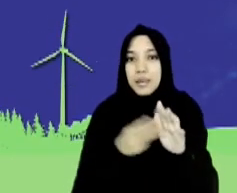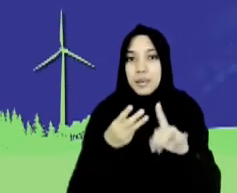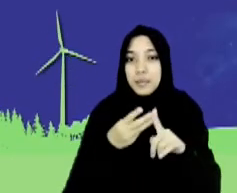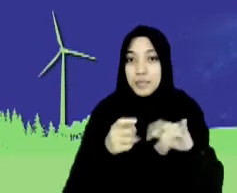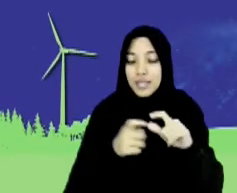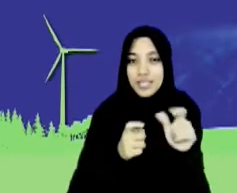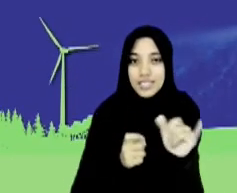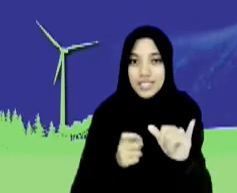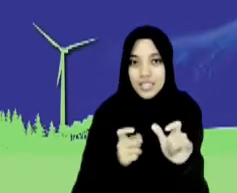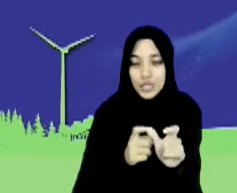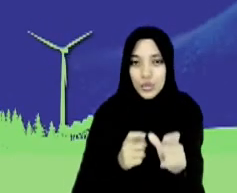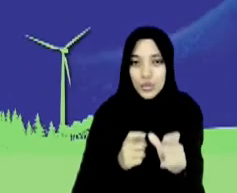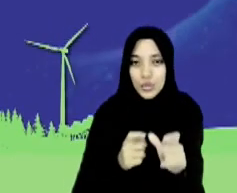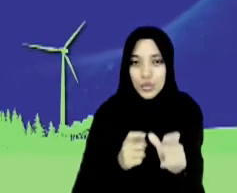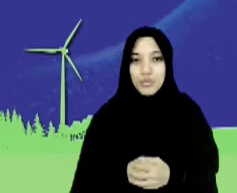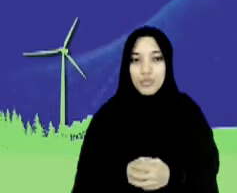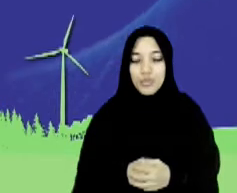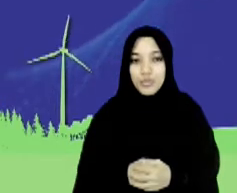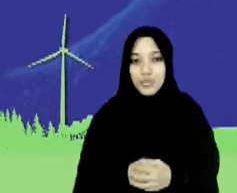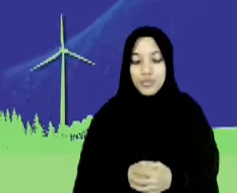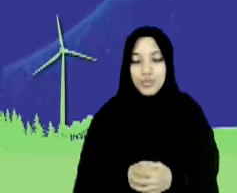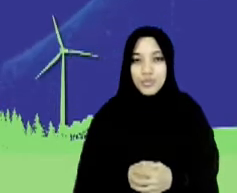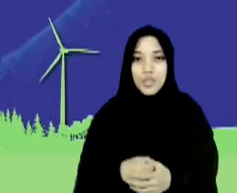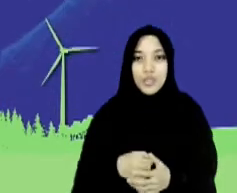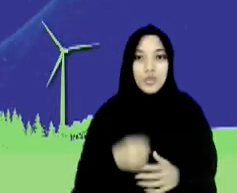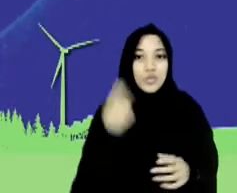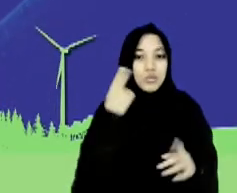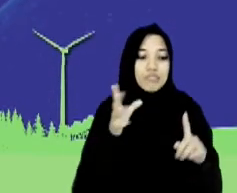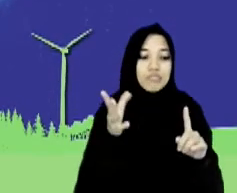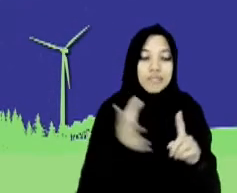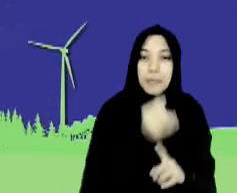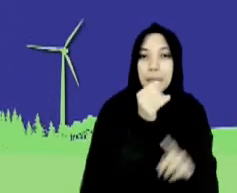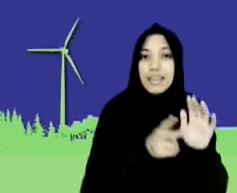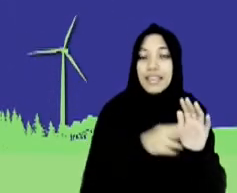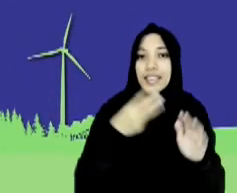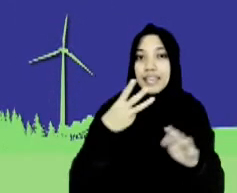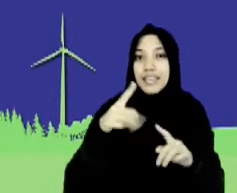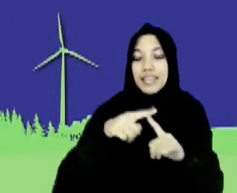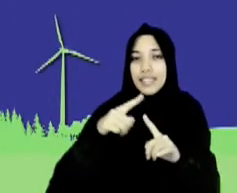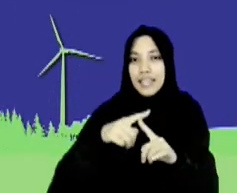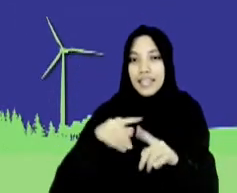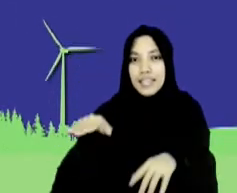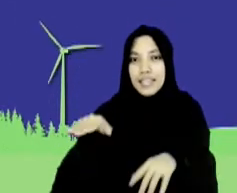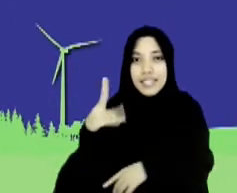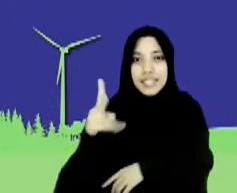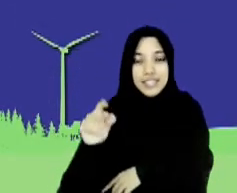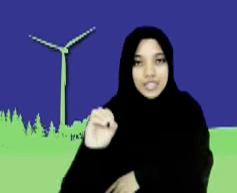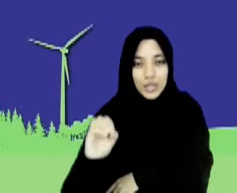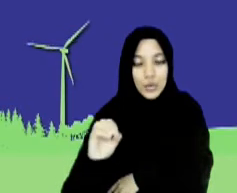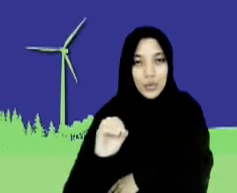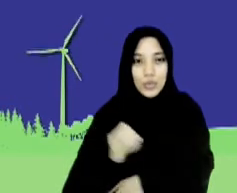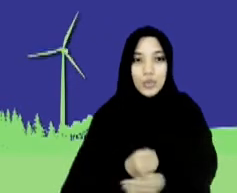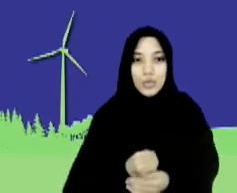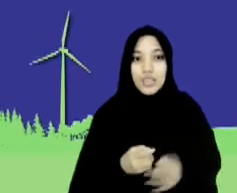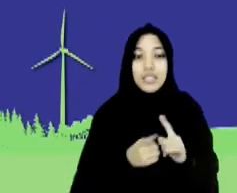our eh net Zero dan itu adalah memang eh dari sisi ourselves As an